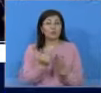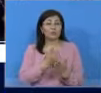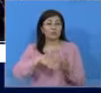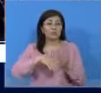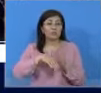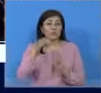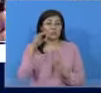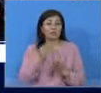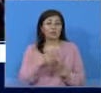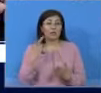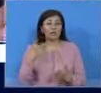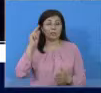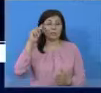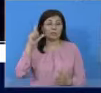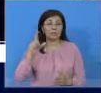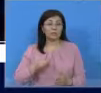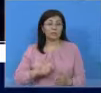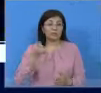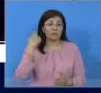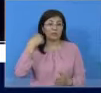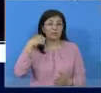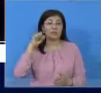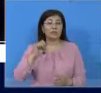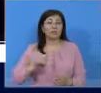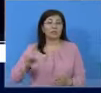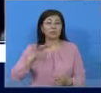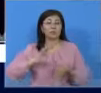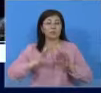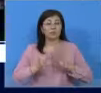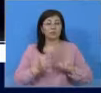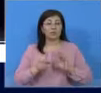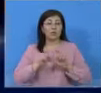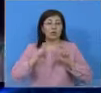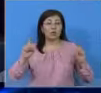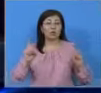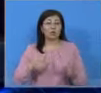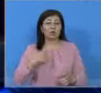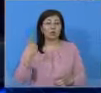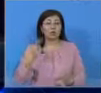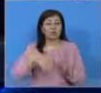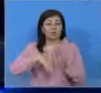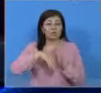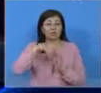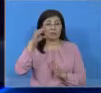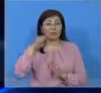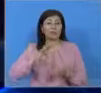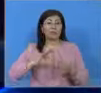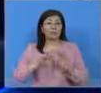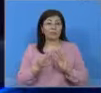нашей школы стали призерами Республиканской олимпиады. Школа является одной из лучших олимпийских